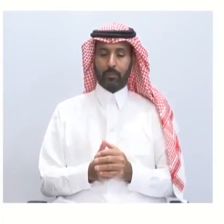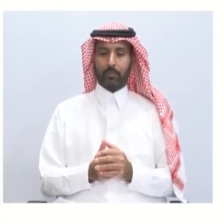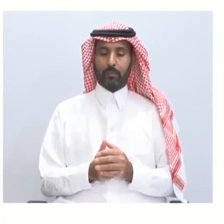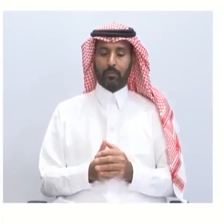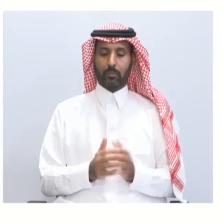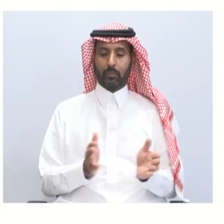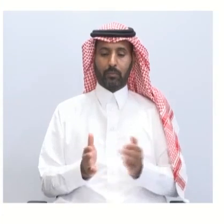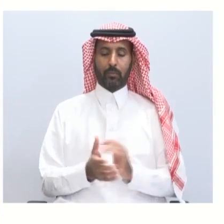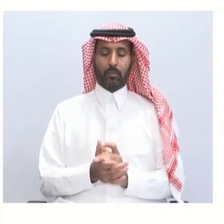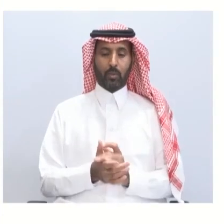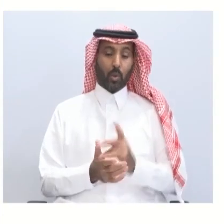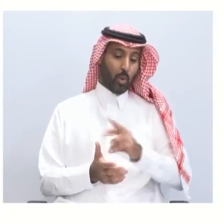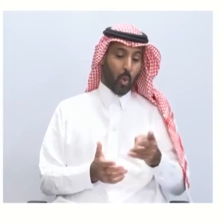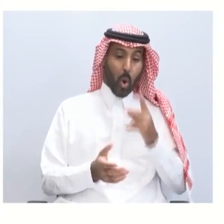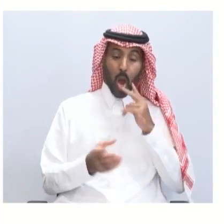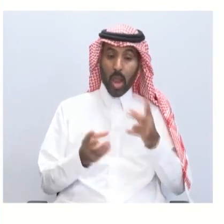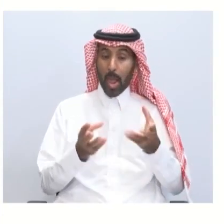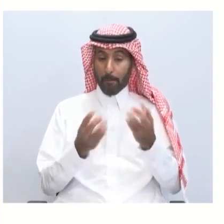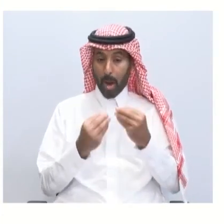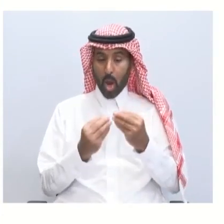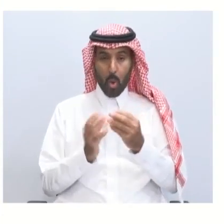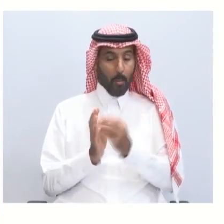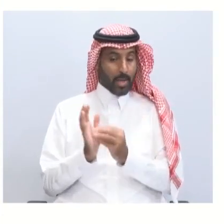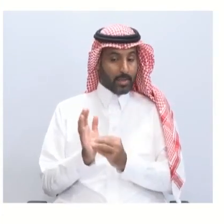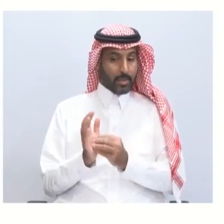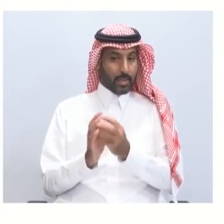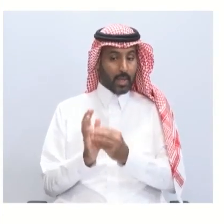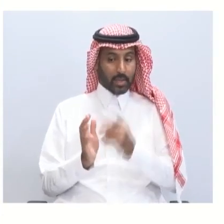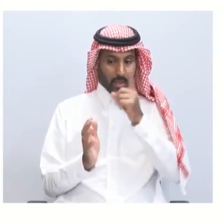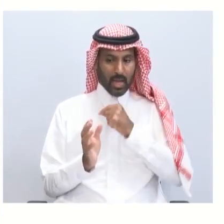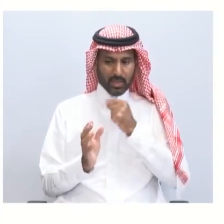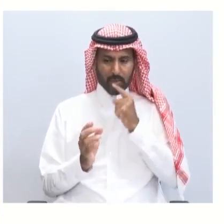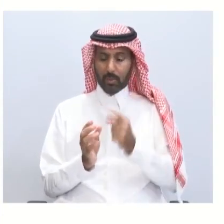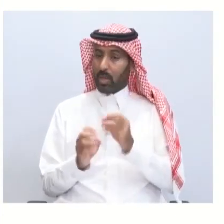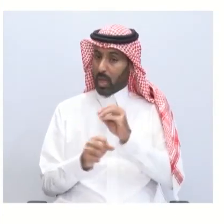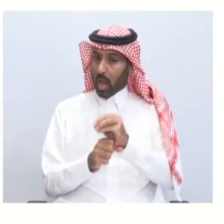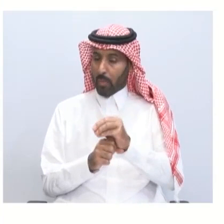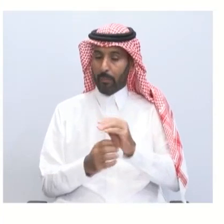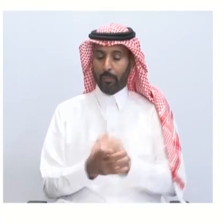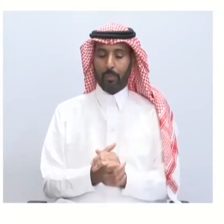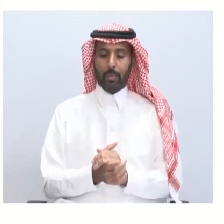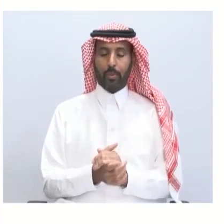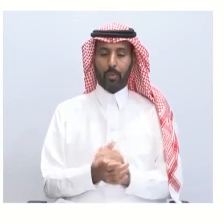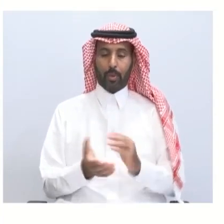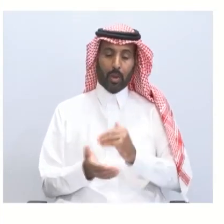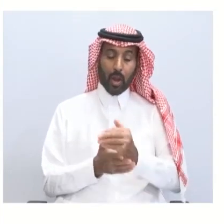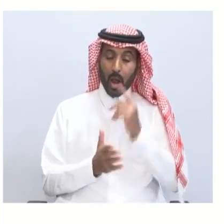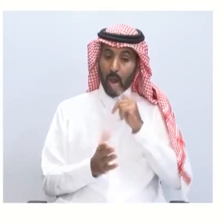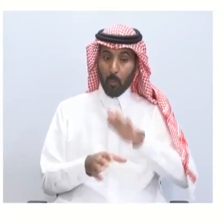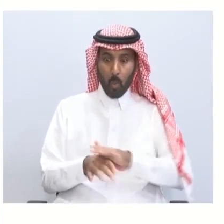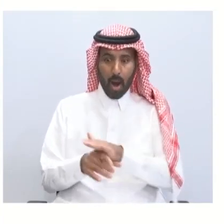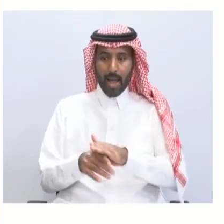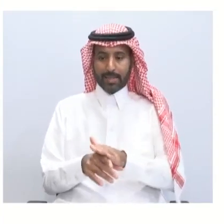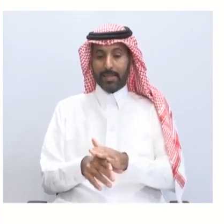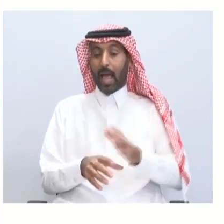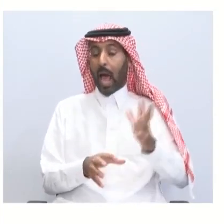منهم ونوع المعلومات التي يجب الافصاح عنها الا ان المواطن